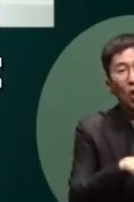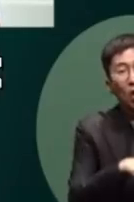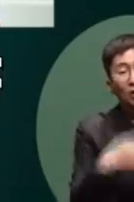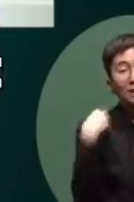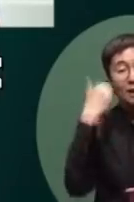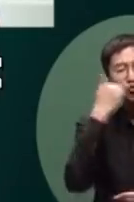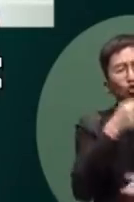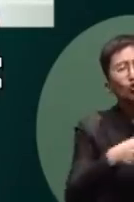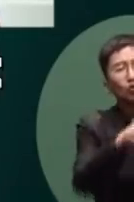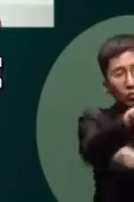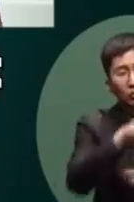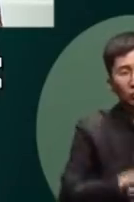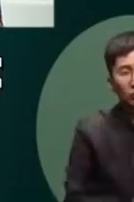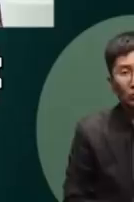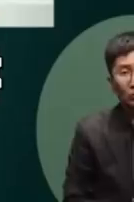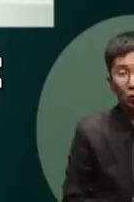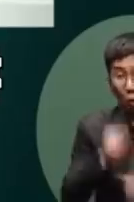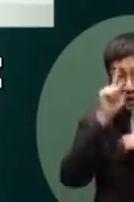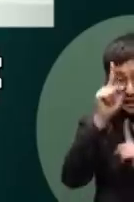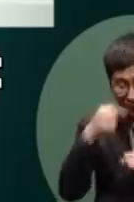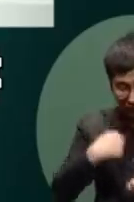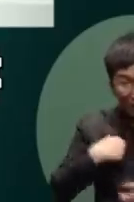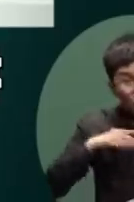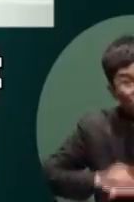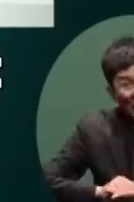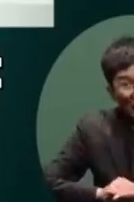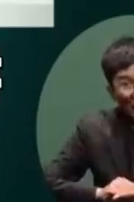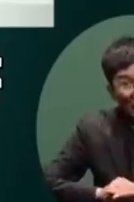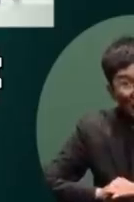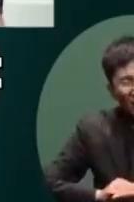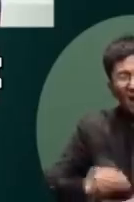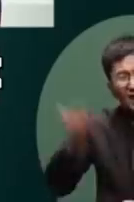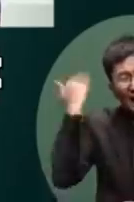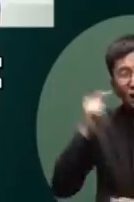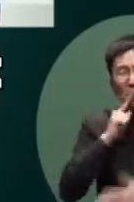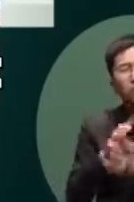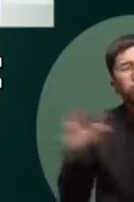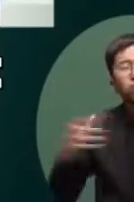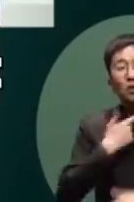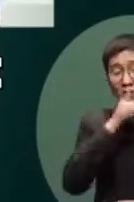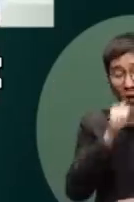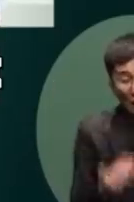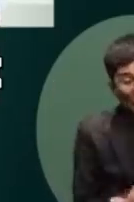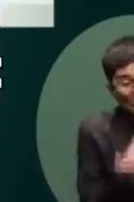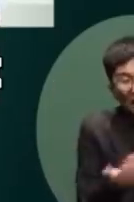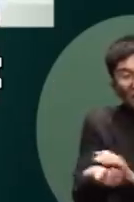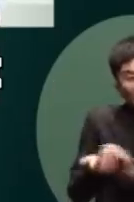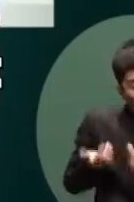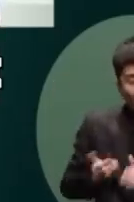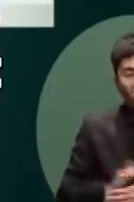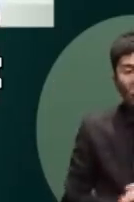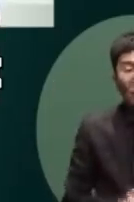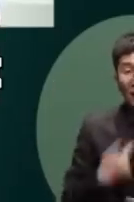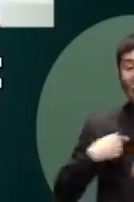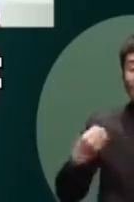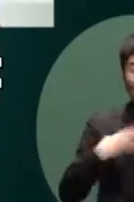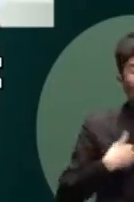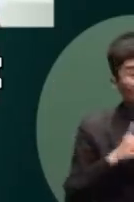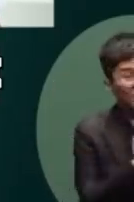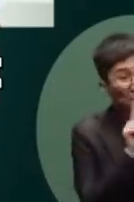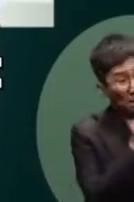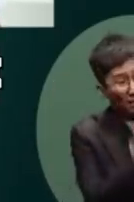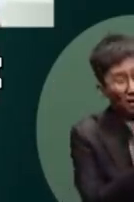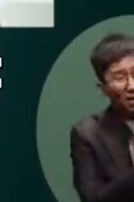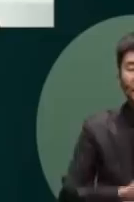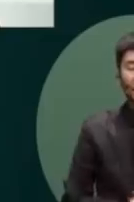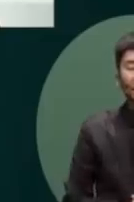그리고 이재명 게이트라는 말은 한참 전에 나온 얘기예요. 이 사건 터지기도 전에. 제가 말씀을 하겠습니다. 독대했다 이런 거짓말